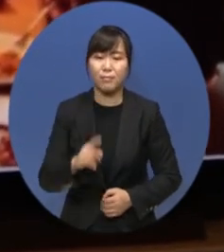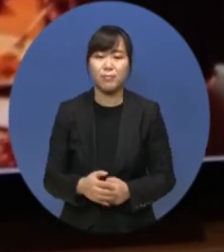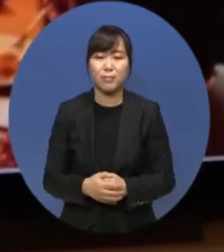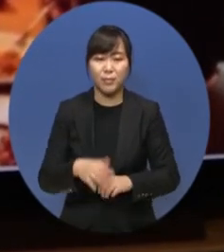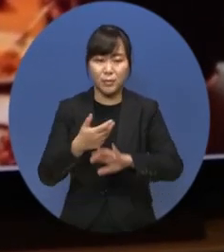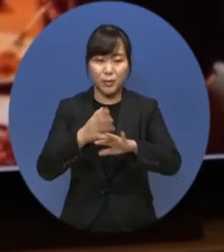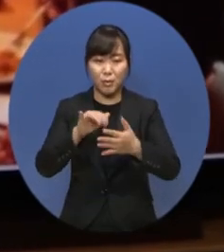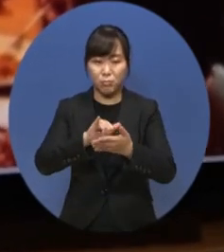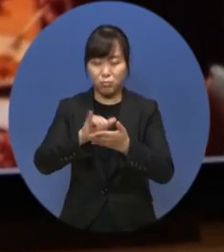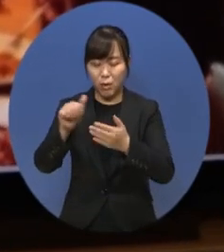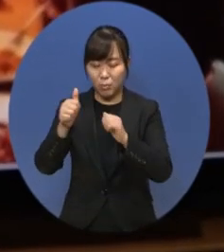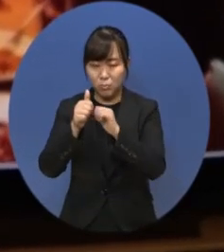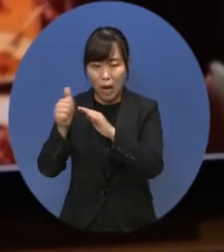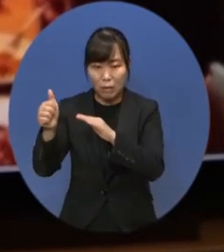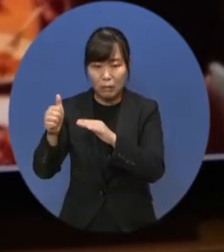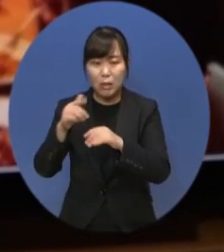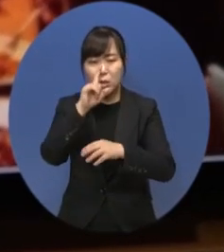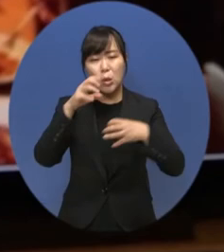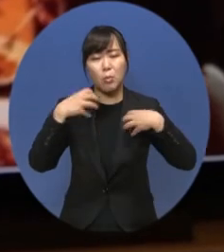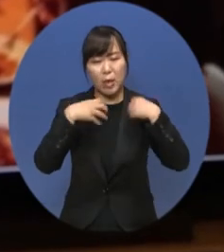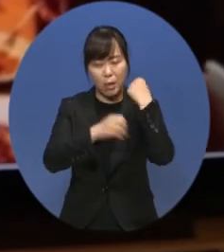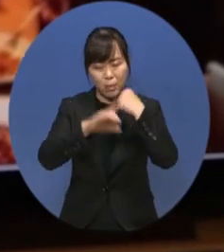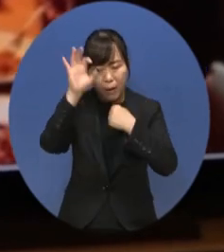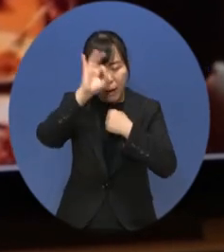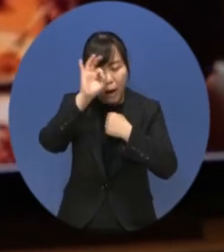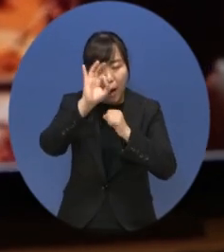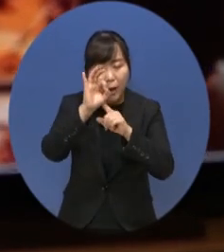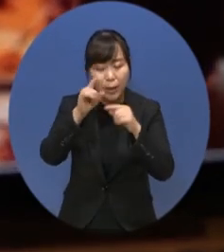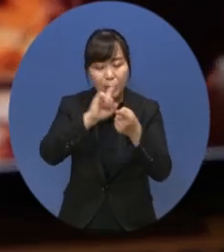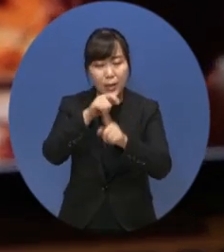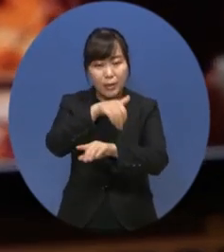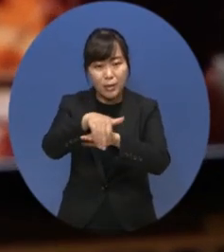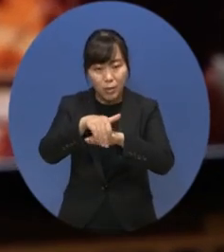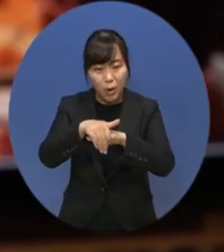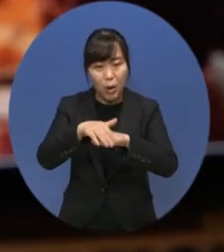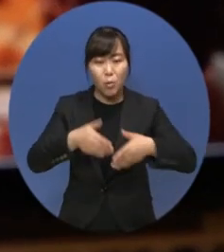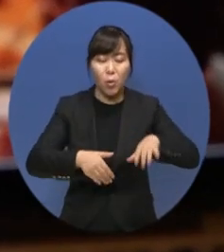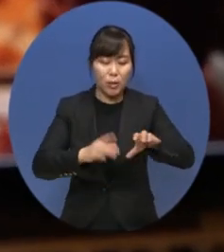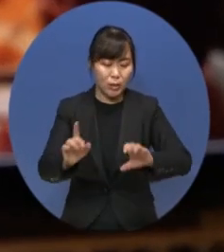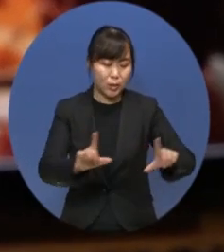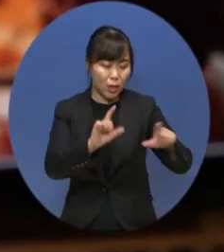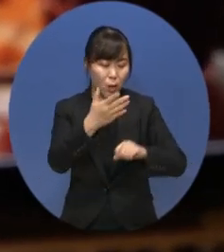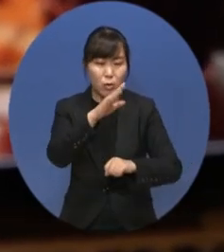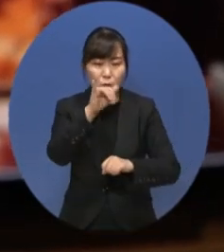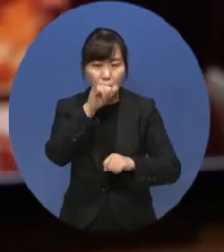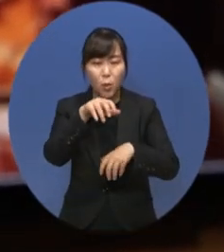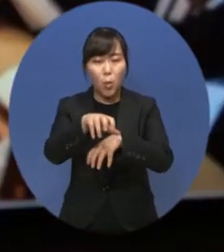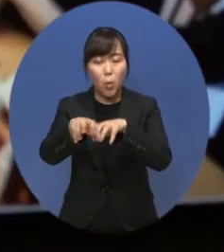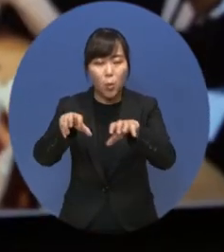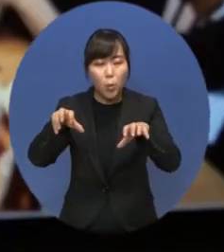해외 입양인들은 정부가 뿌리찾기 대책 마련과 고향에서 생활할 수 있는